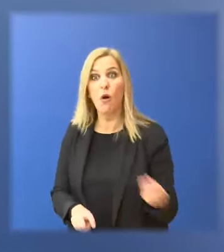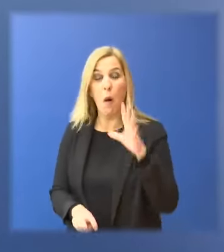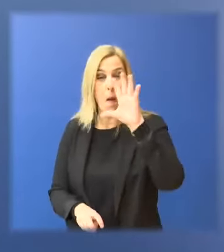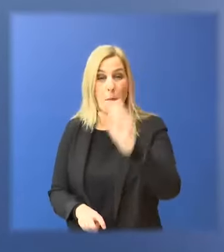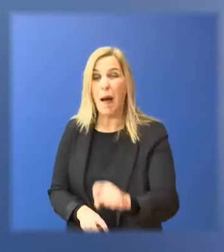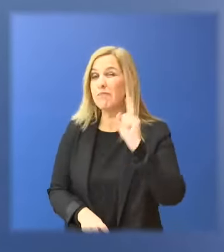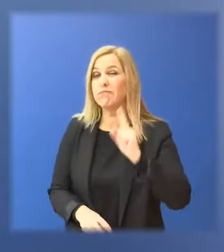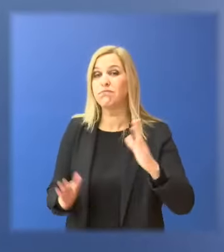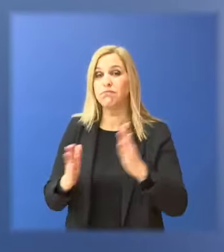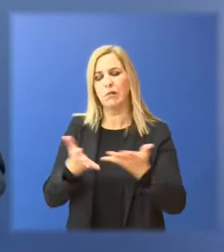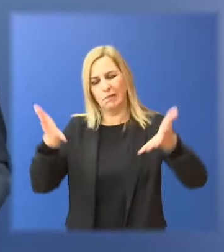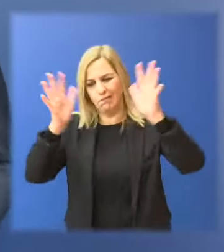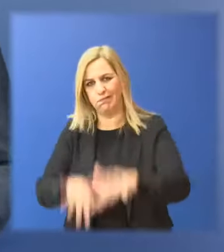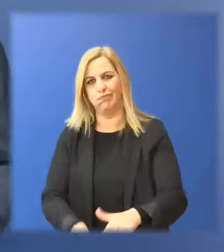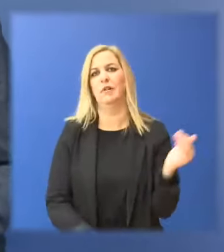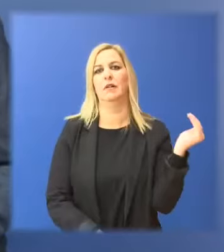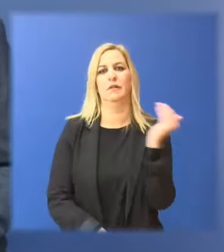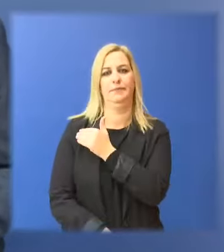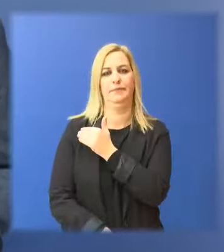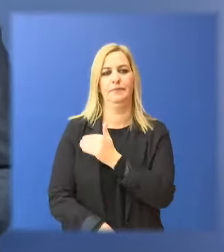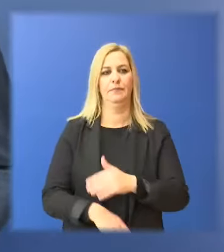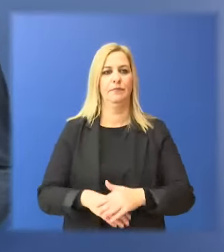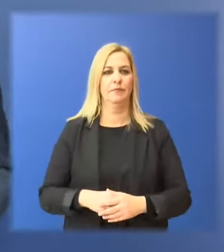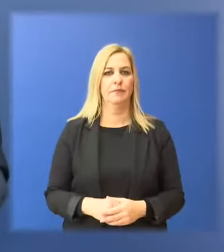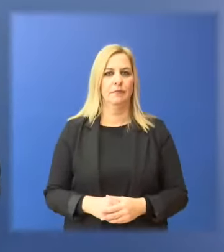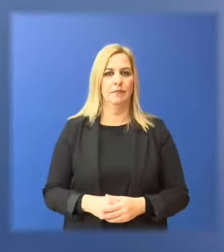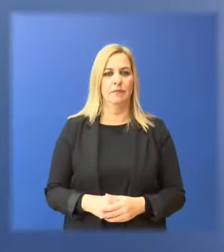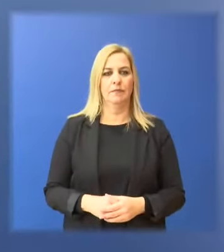νέας αυθαίρετης κατασκευής.